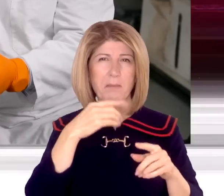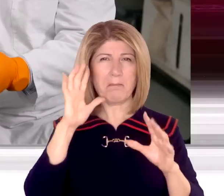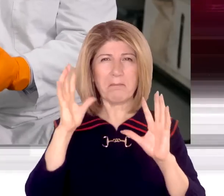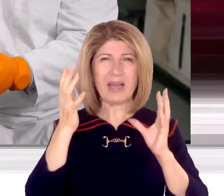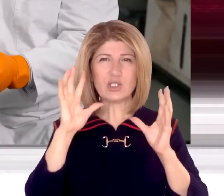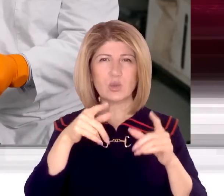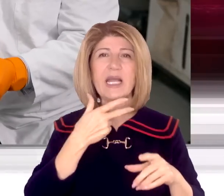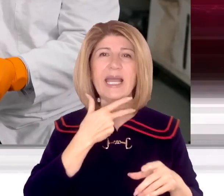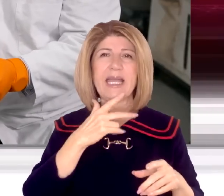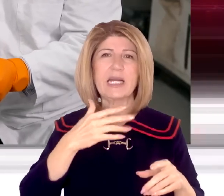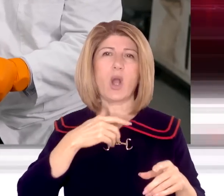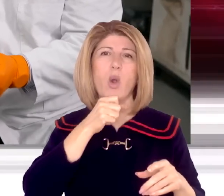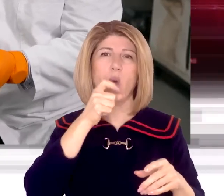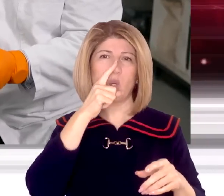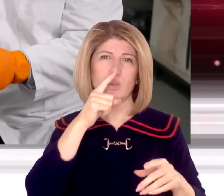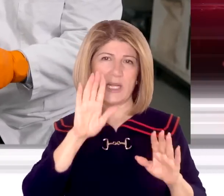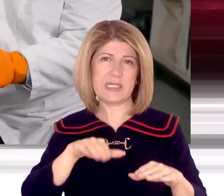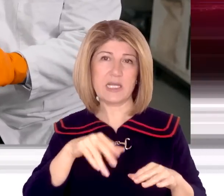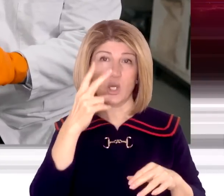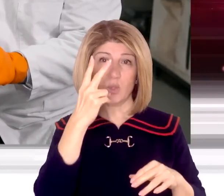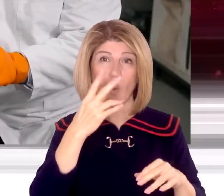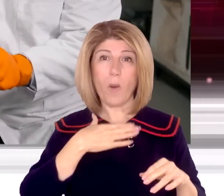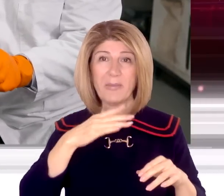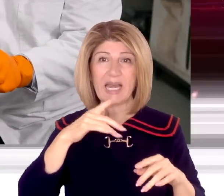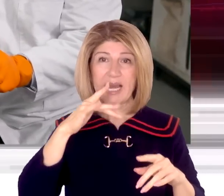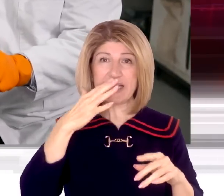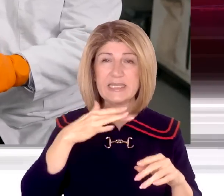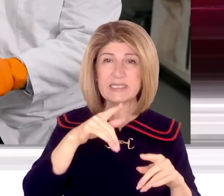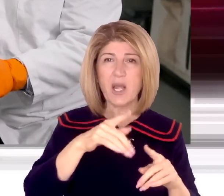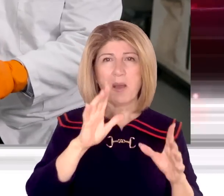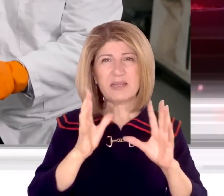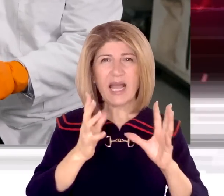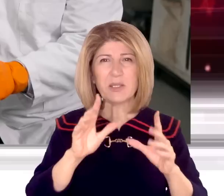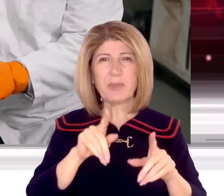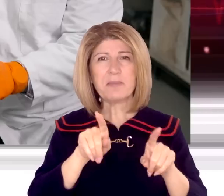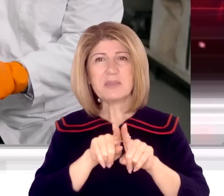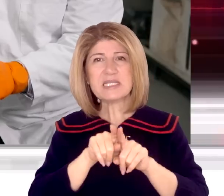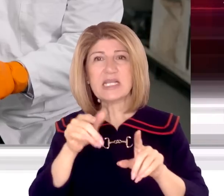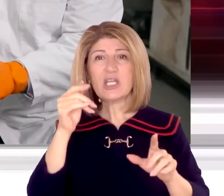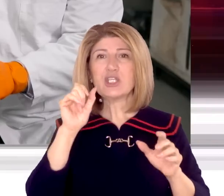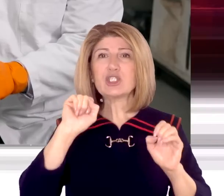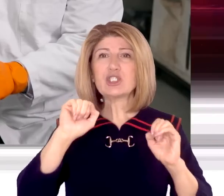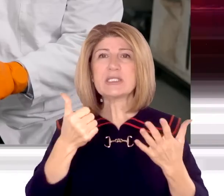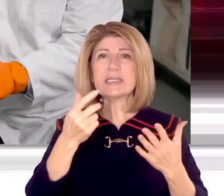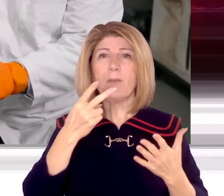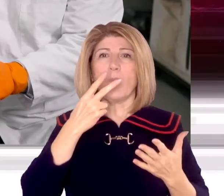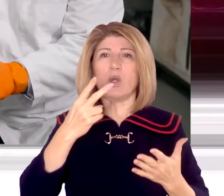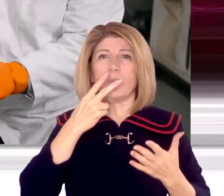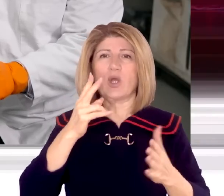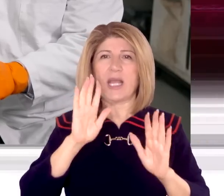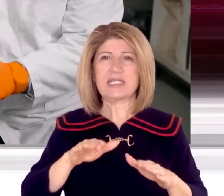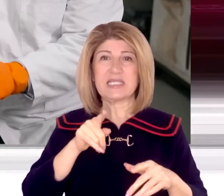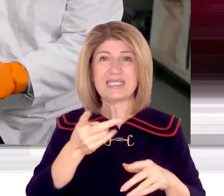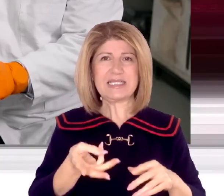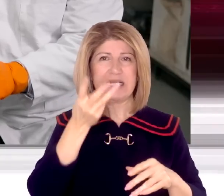به این یکی مشکوکیم که غیر قانونی باشه، چون 2 میلی‌لیتر مایه ویپ معادل حدود 600 پک هستش.